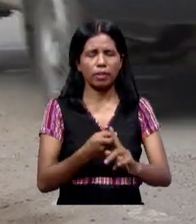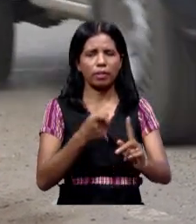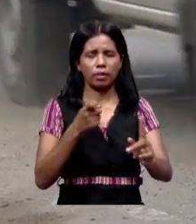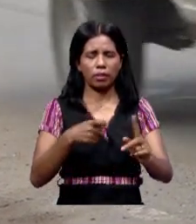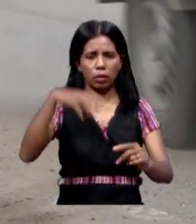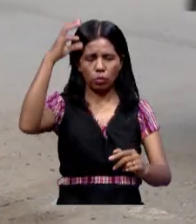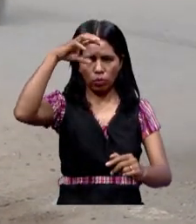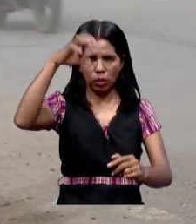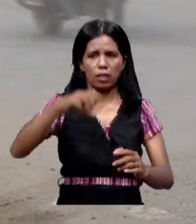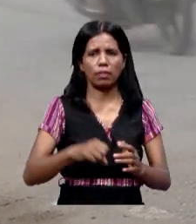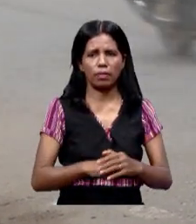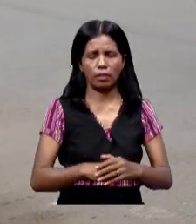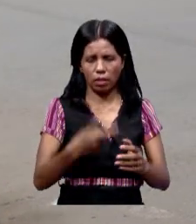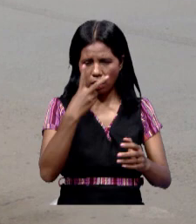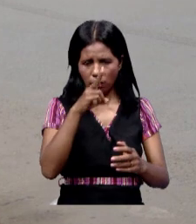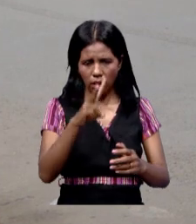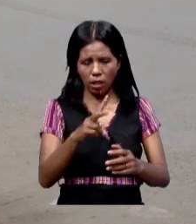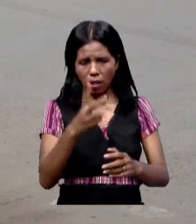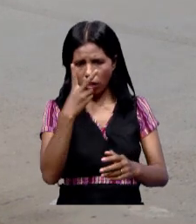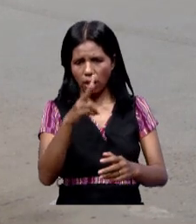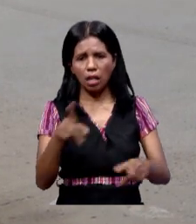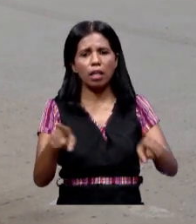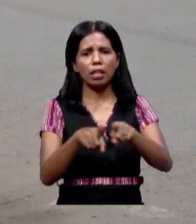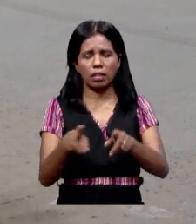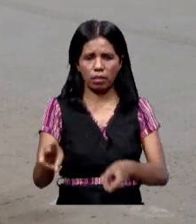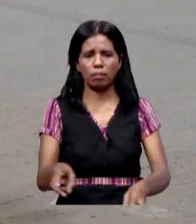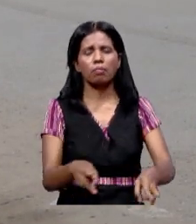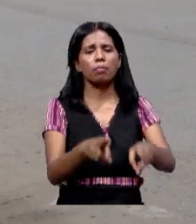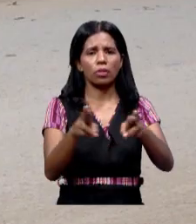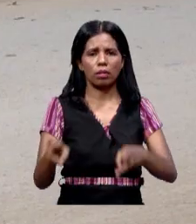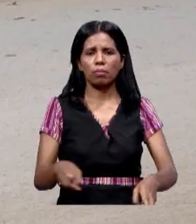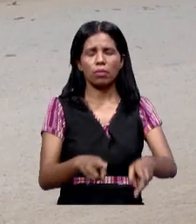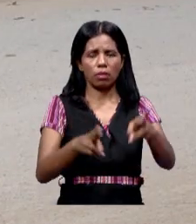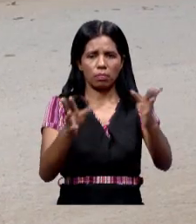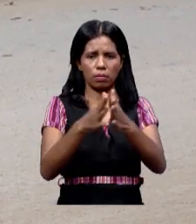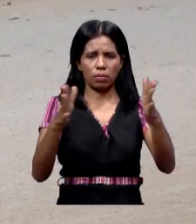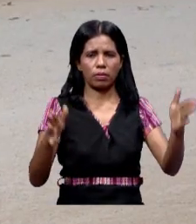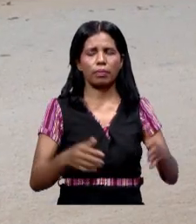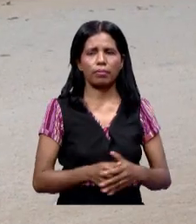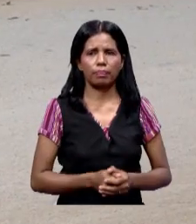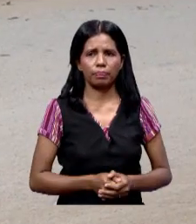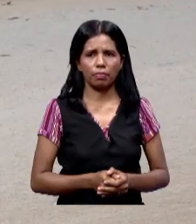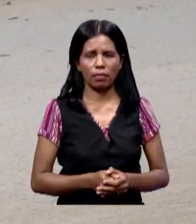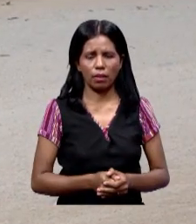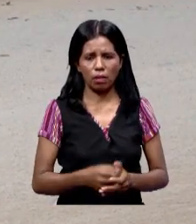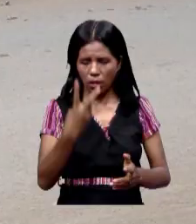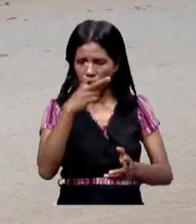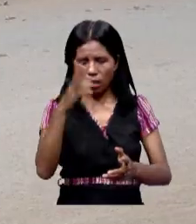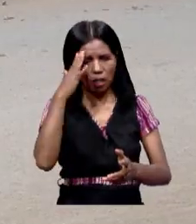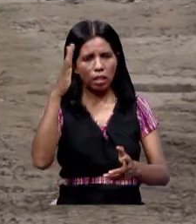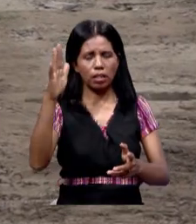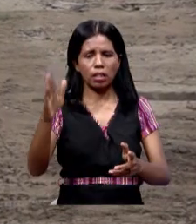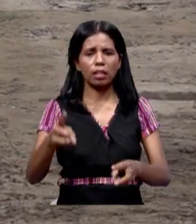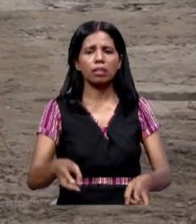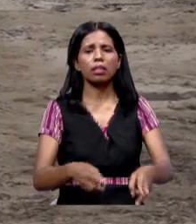sang udang entah hama ini as motat ya cari bas motat ya ini bila tenai kanu menen be israr menen be